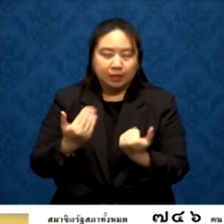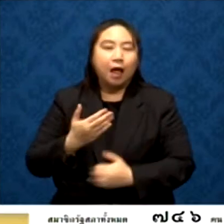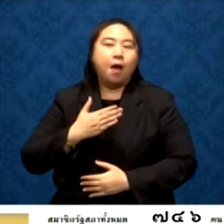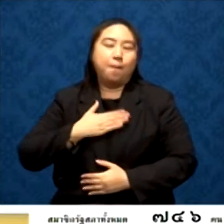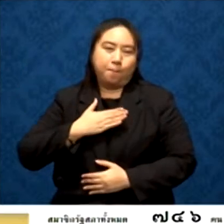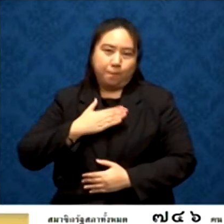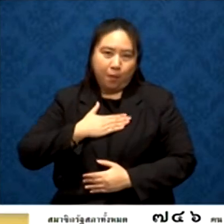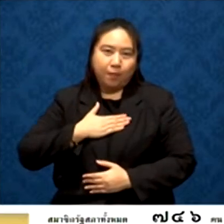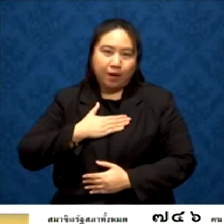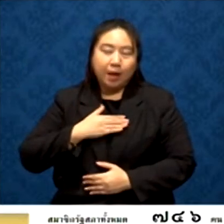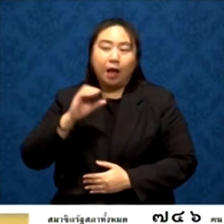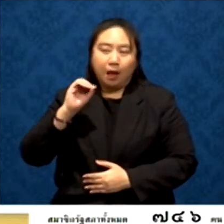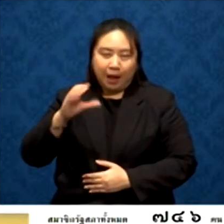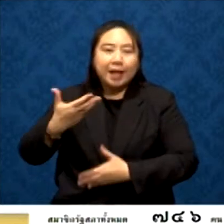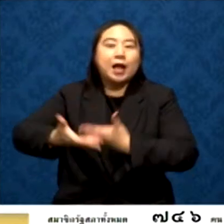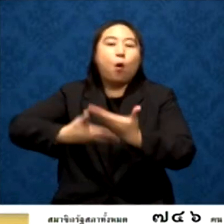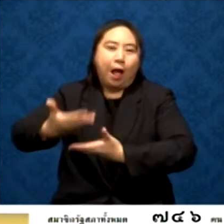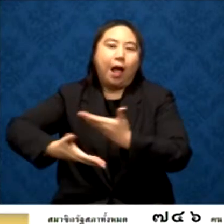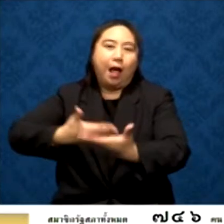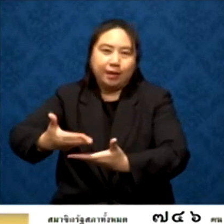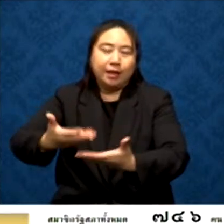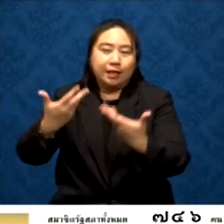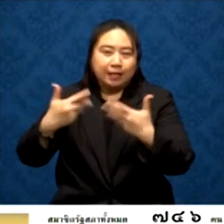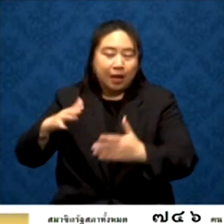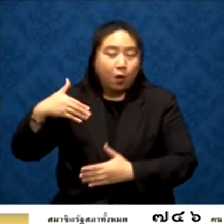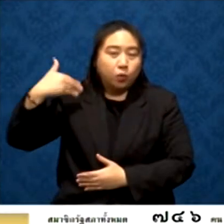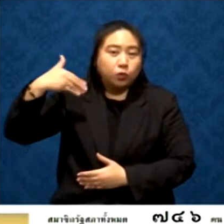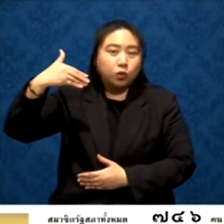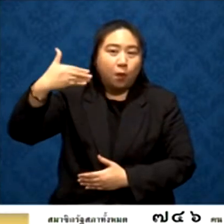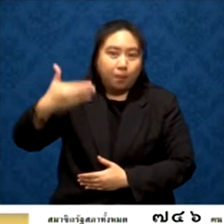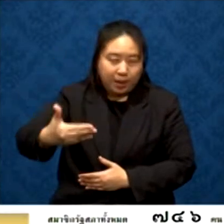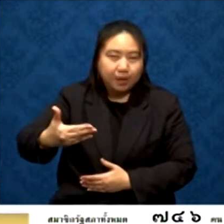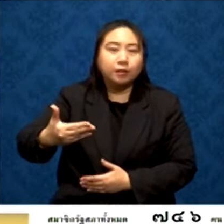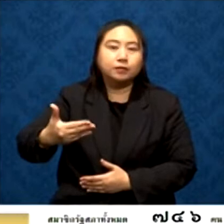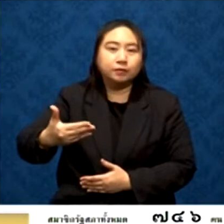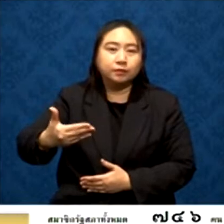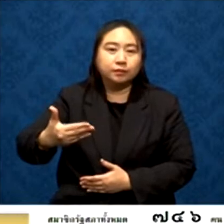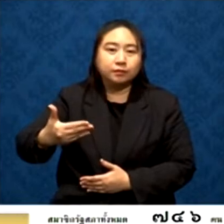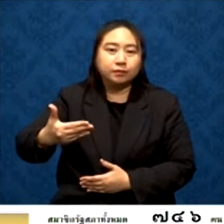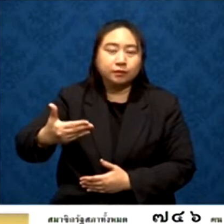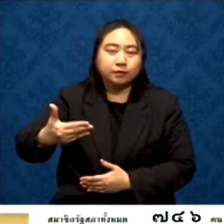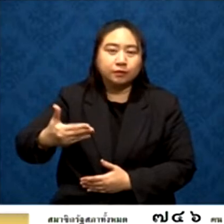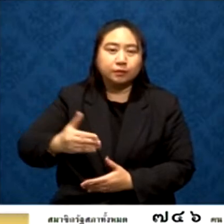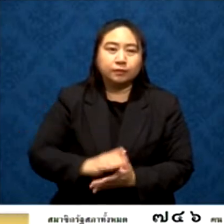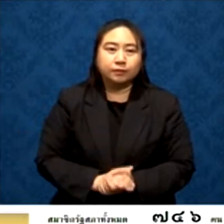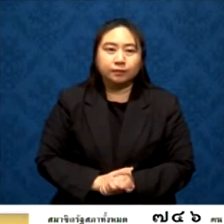าขายตอนหลังเนี่ยลูกน้องเป็นไลน์เนี่ยเขาขอ